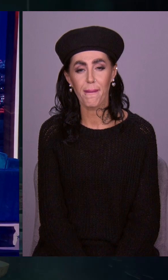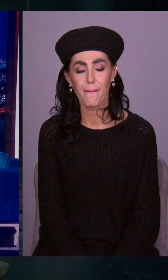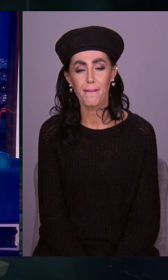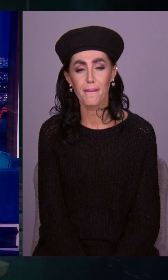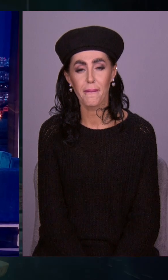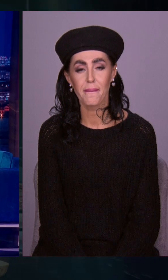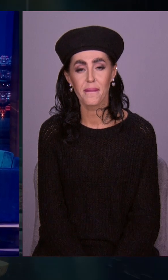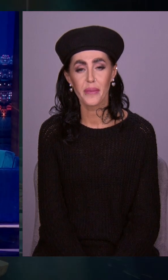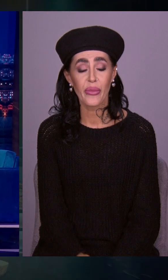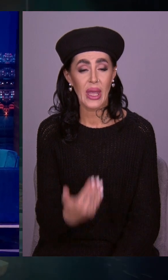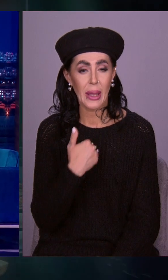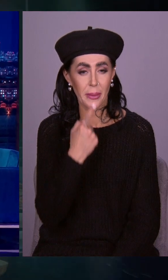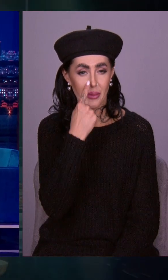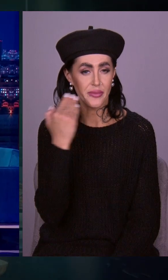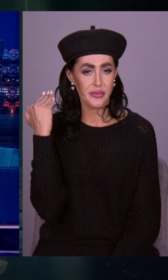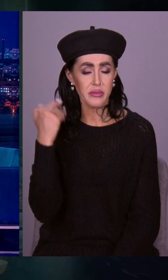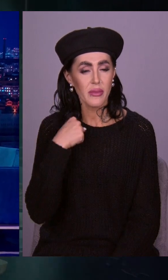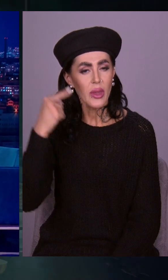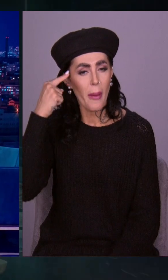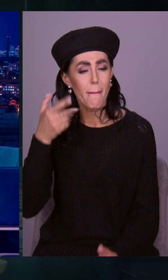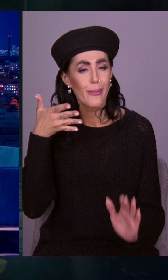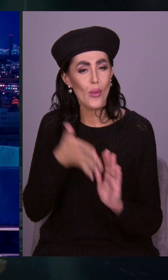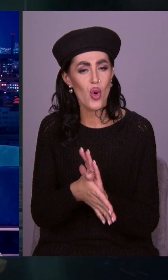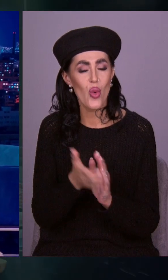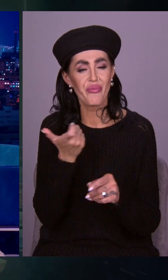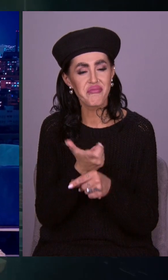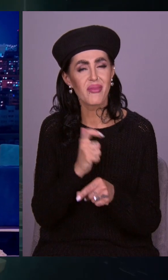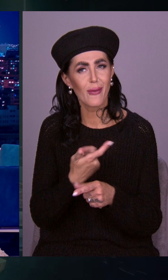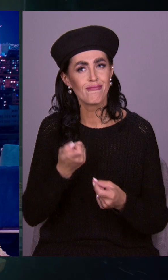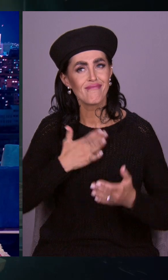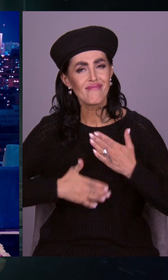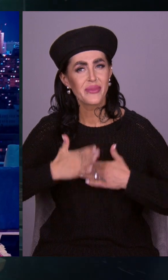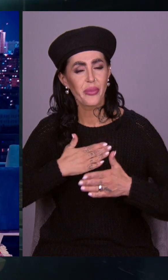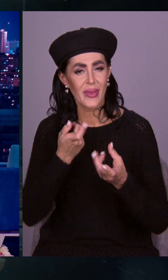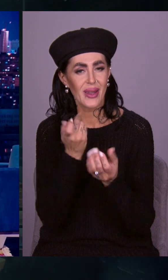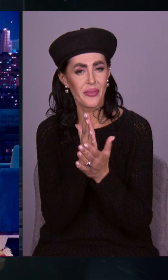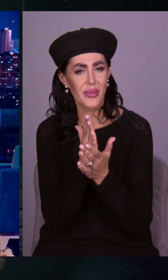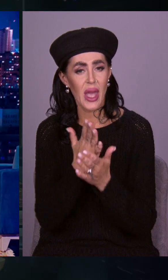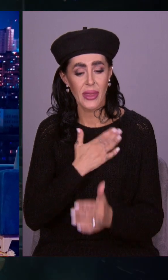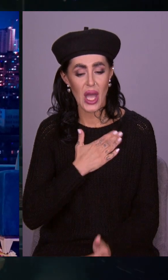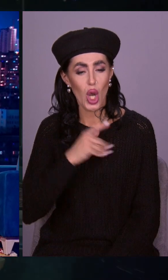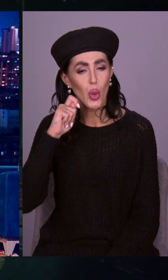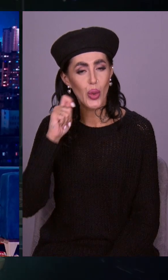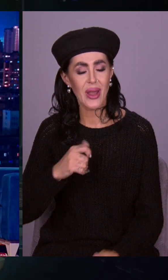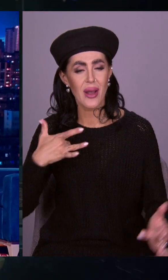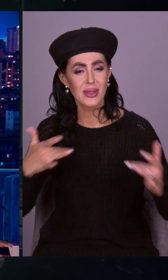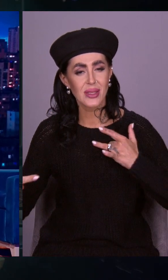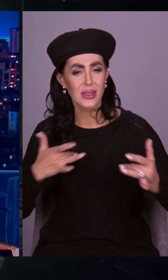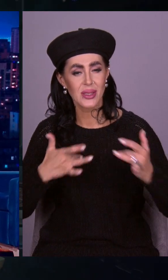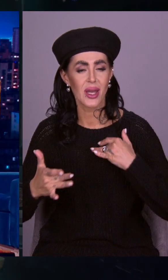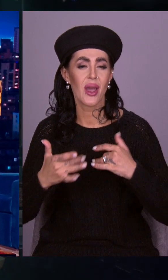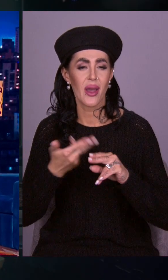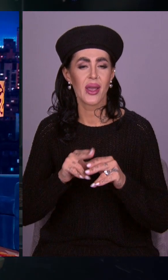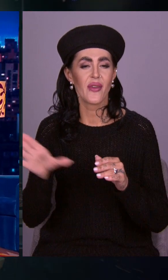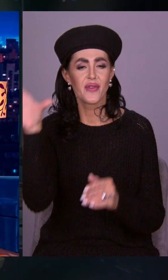я нещодавно усвідомила, що дуже тішуся через те, що наразі українські артисти звертаються до творів